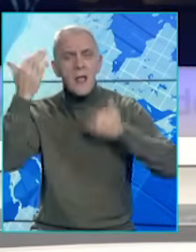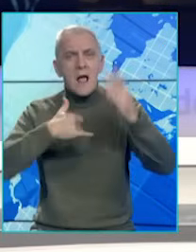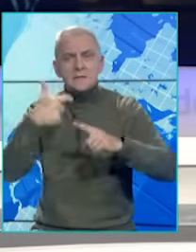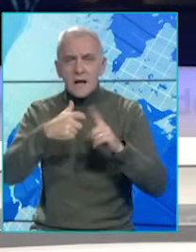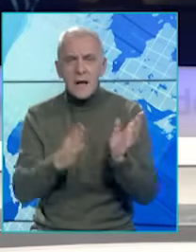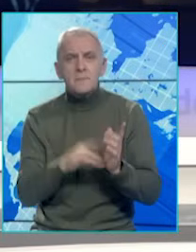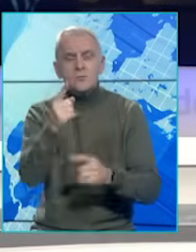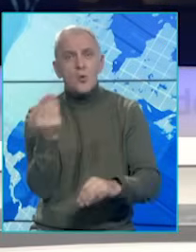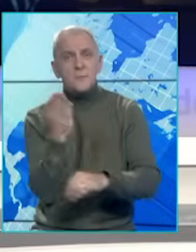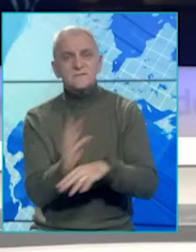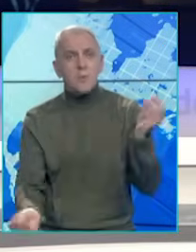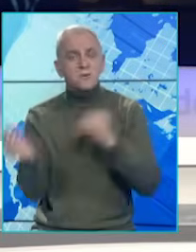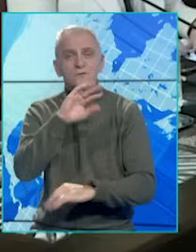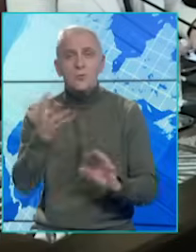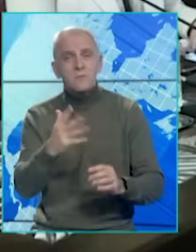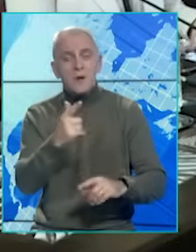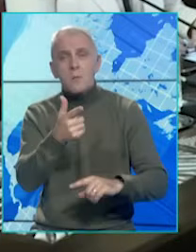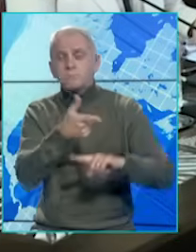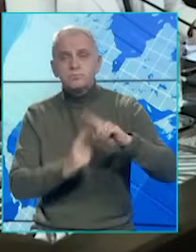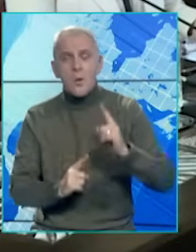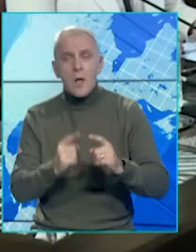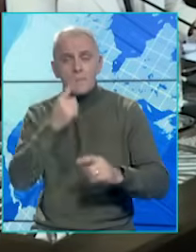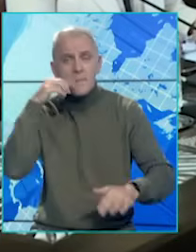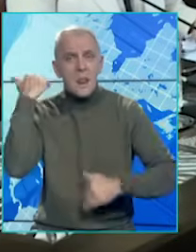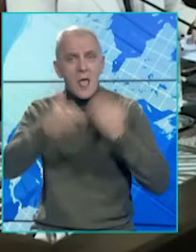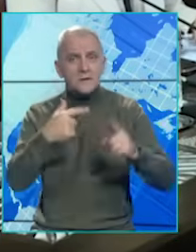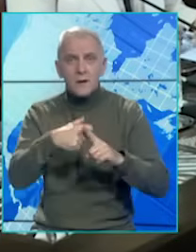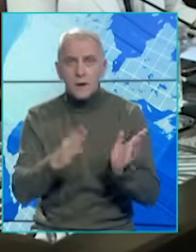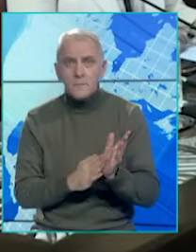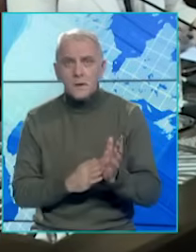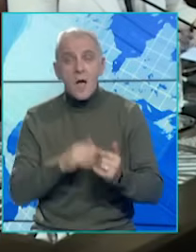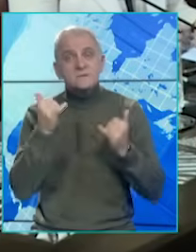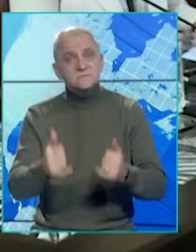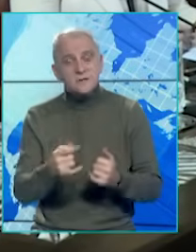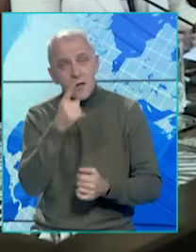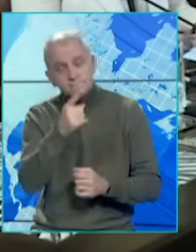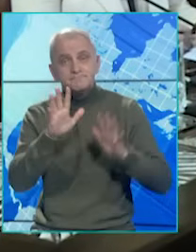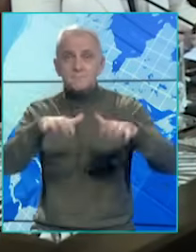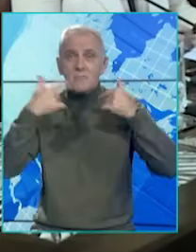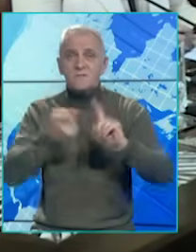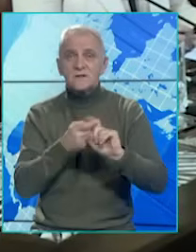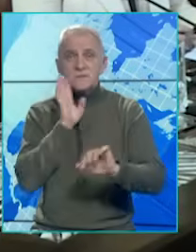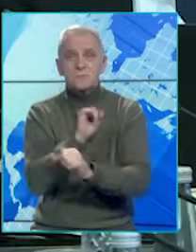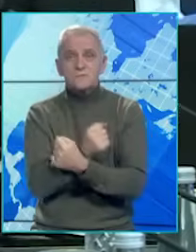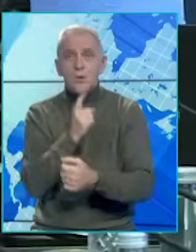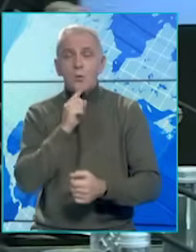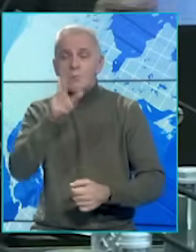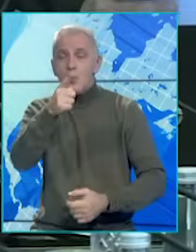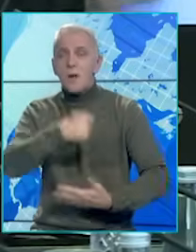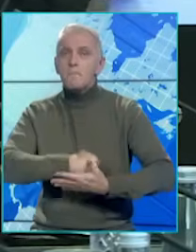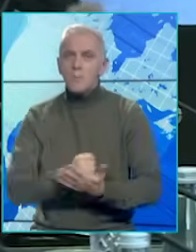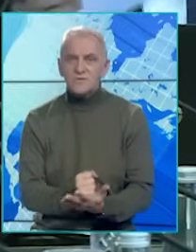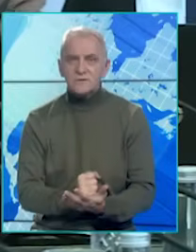maraka, što predstavlja povećanje od gotovo pola milijarde maraka. Sada je na potezu Parlament Federacije Bosne i Hercegovine koji ga